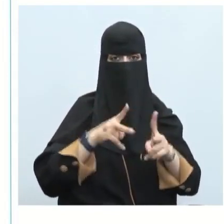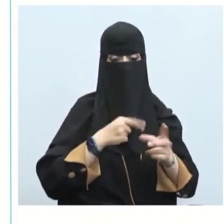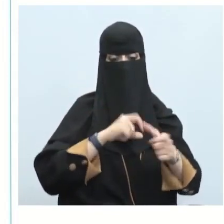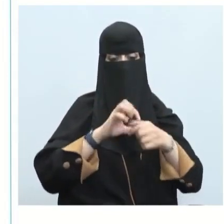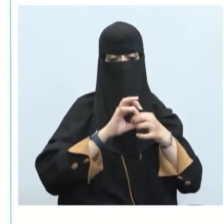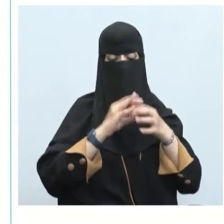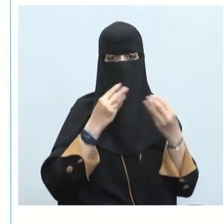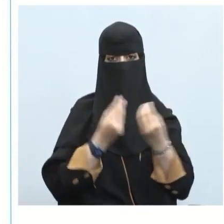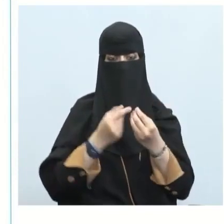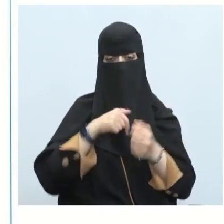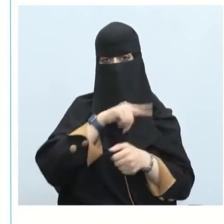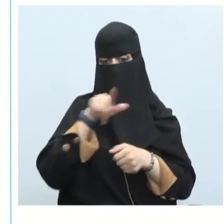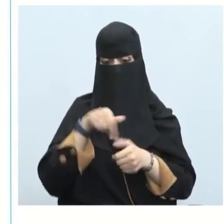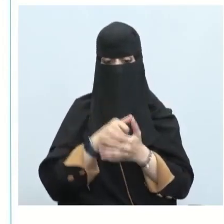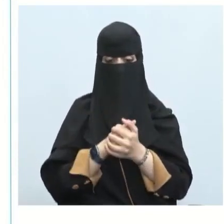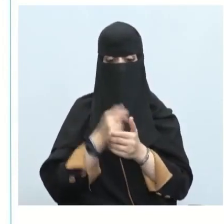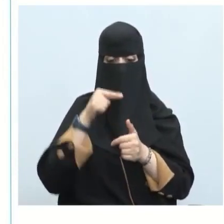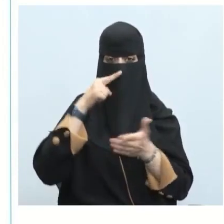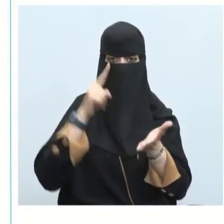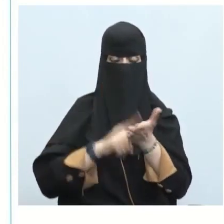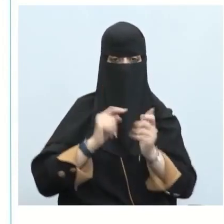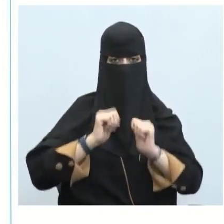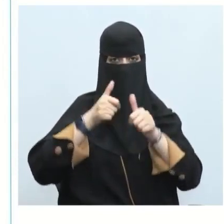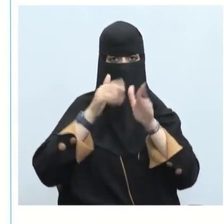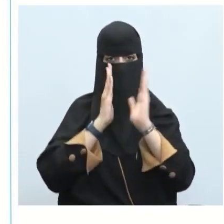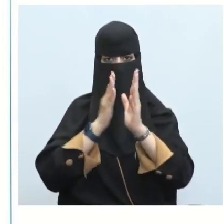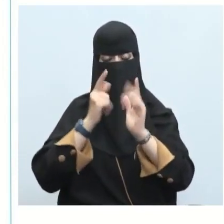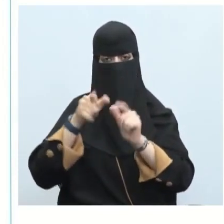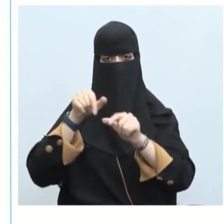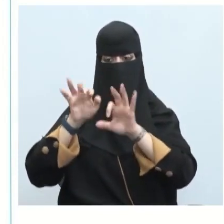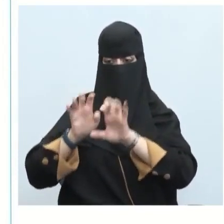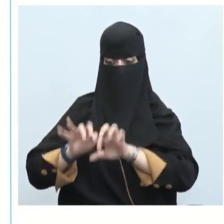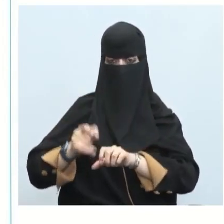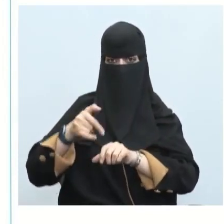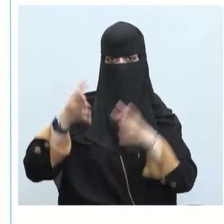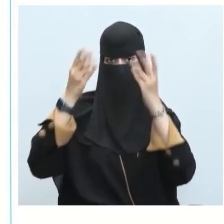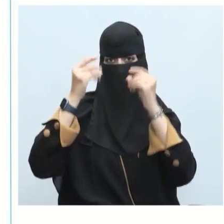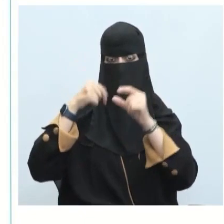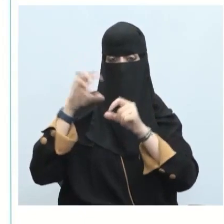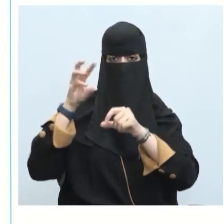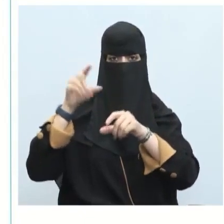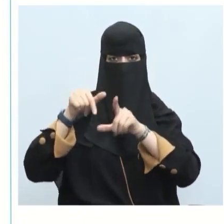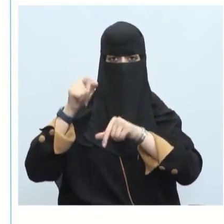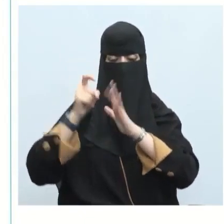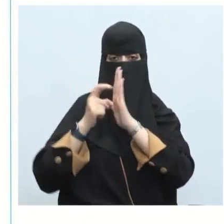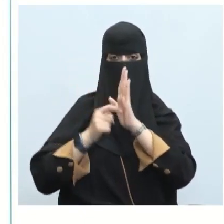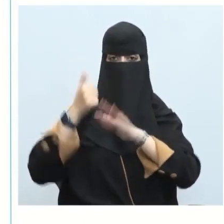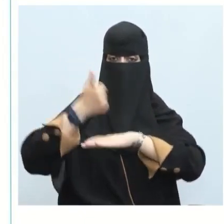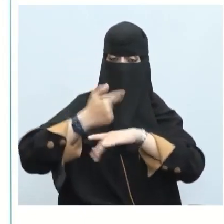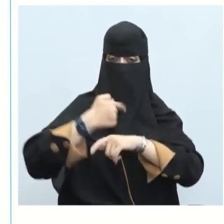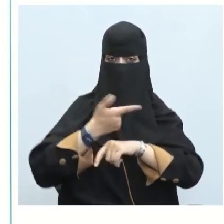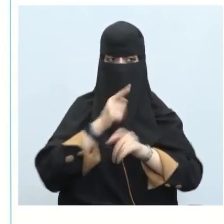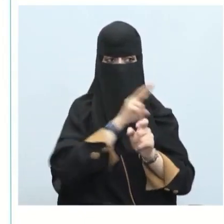التفاعل مع الجمهور ويجب اعداد ملف تعريف الشركه على كل نظام اساسي حتى يوفر